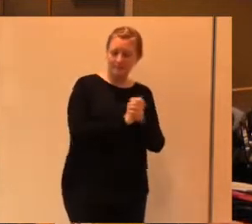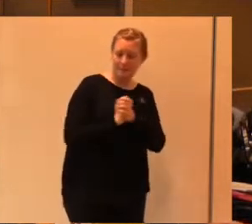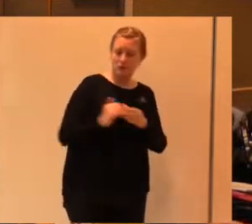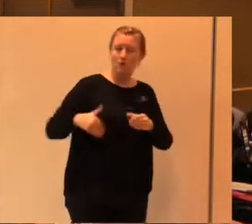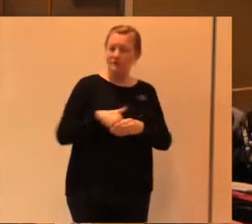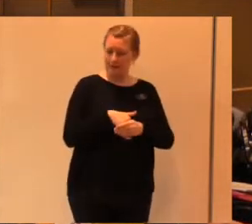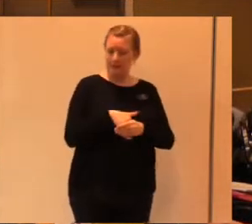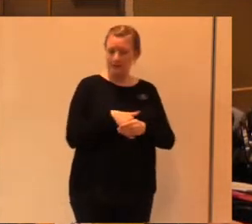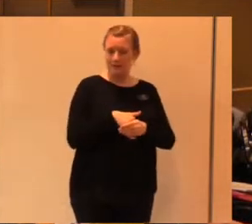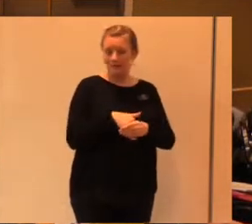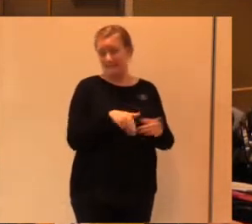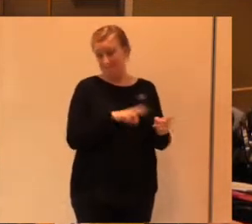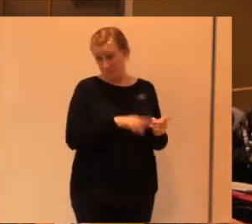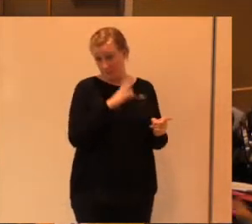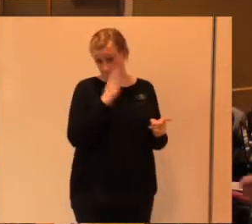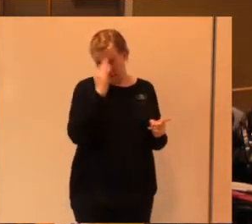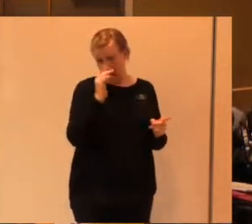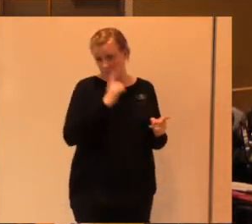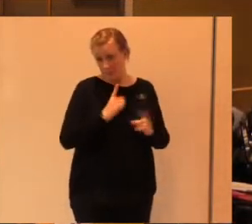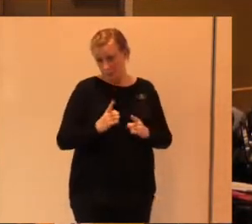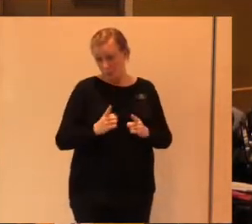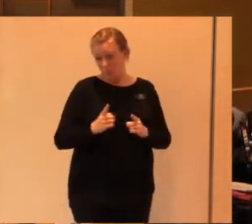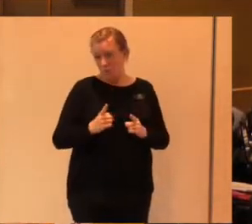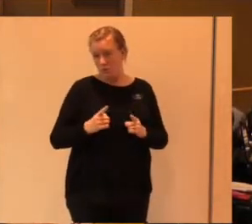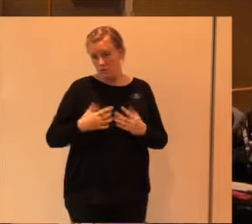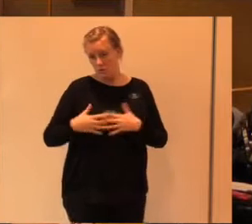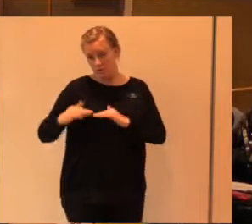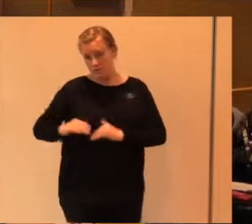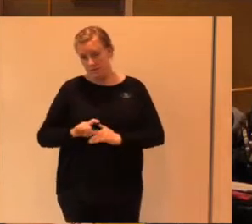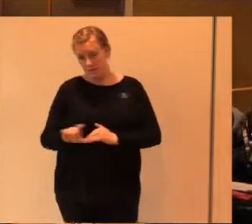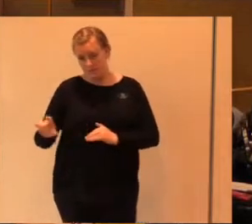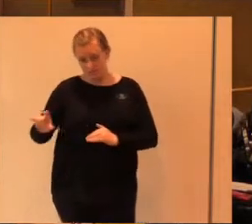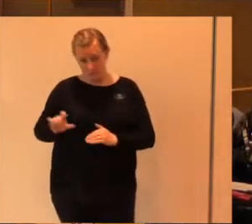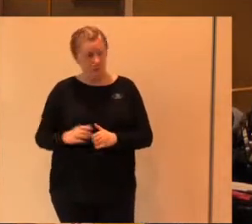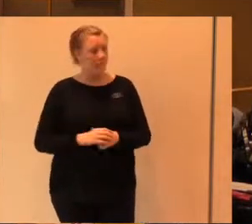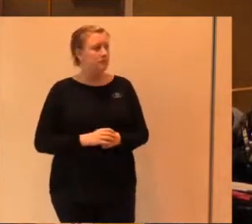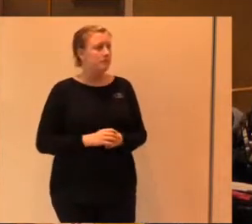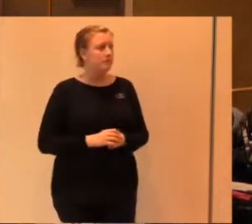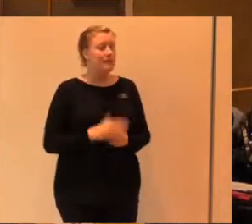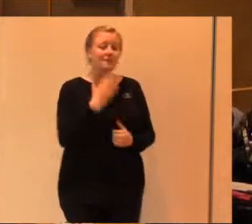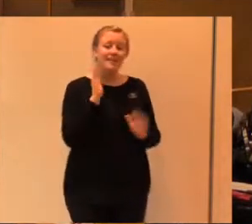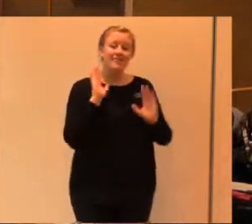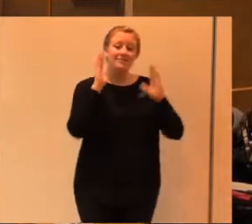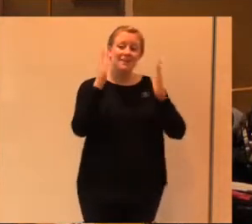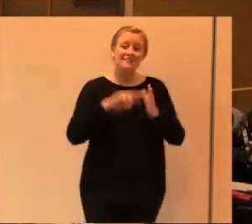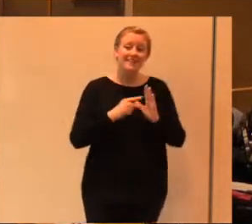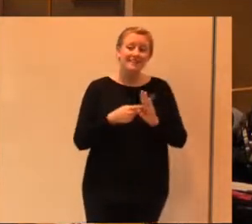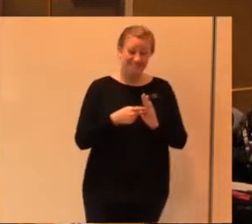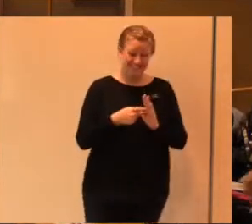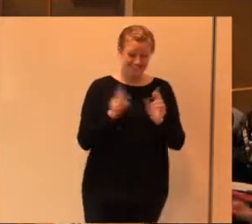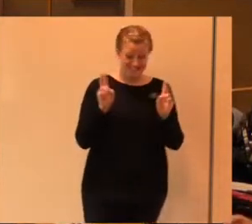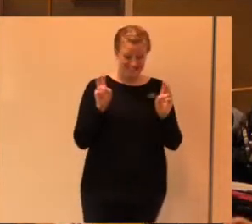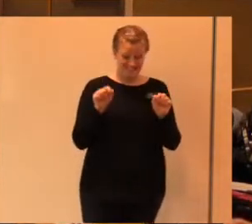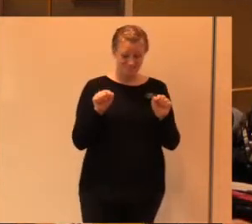för äldre och personer med funktionsnedsättning. Och sen då om man pratar välfärdsteknik så är det resultatet av